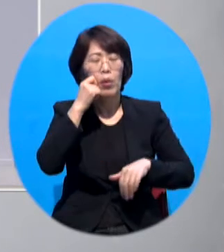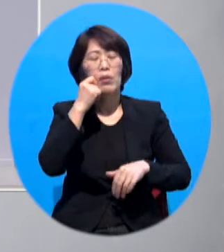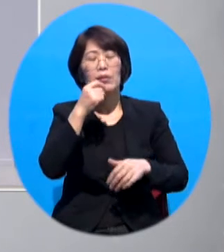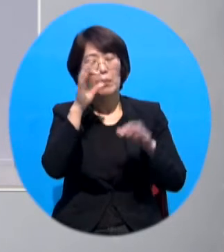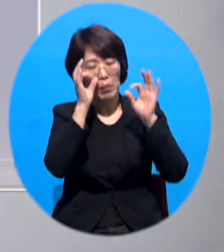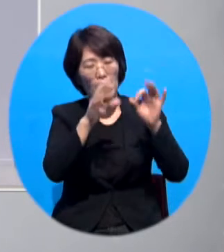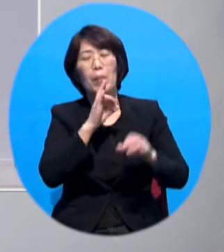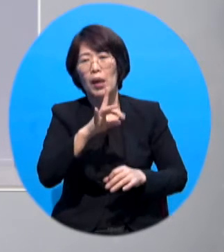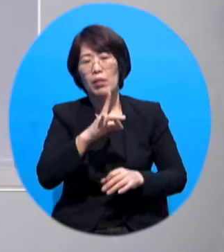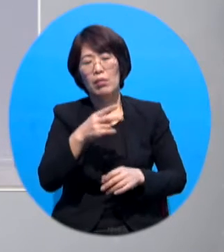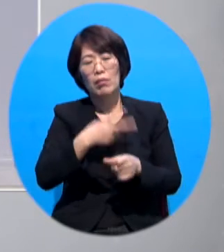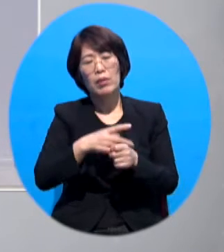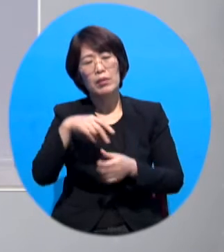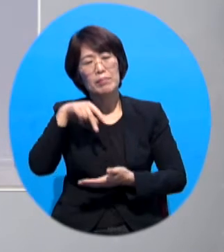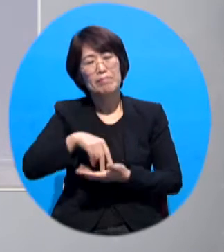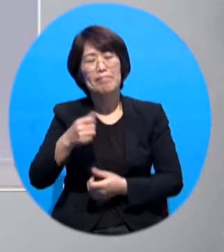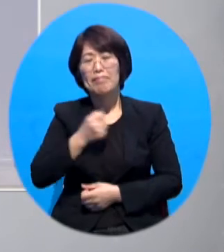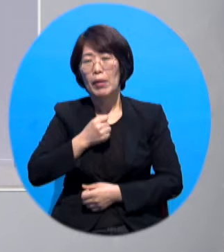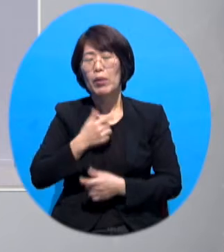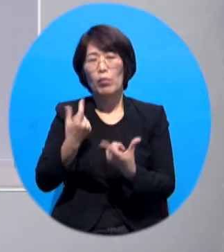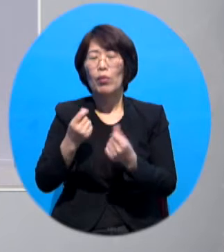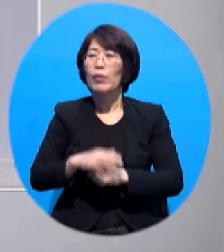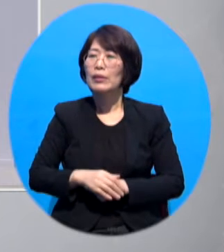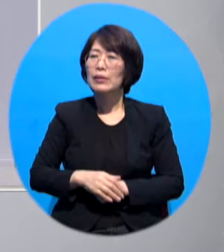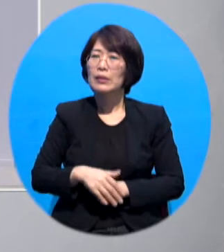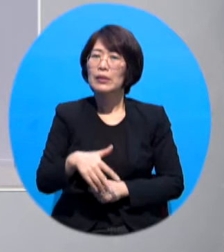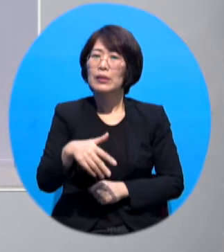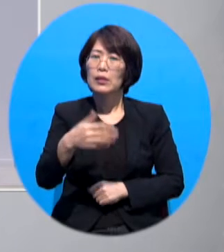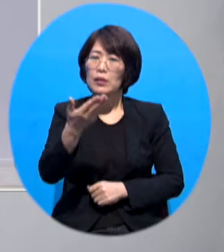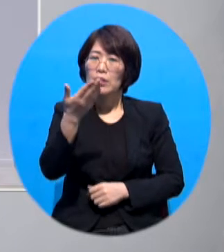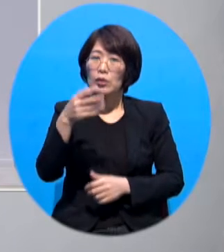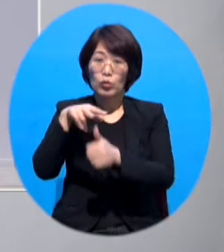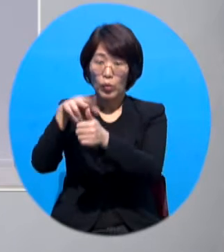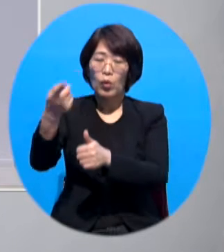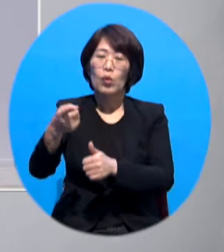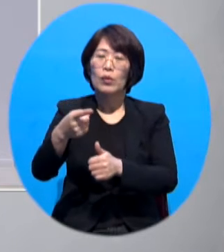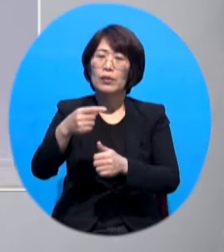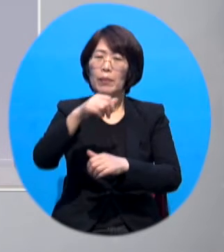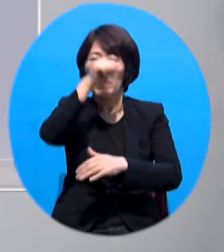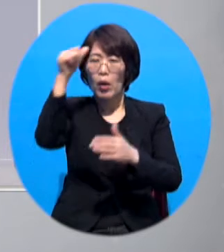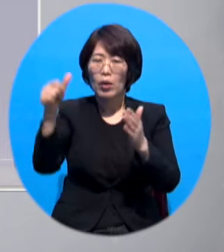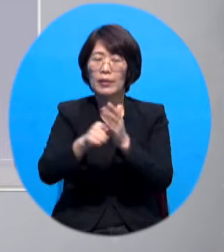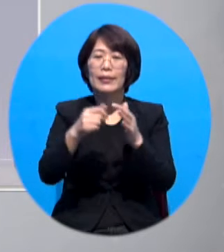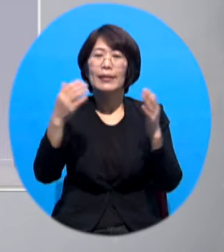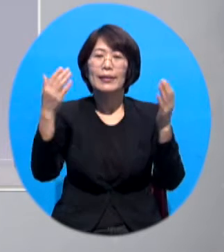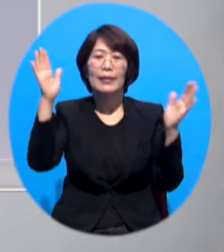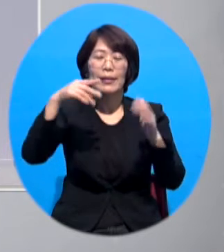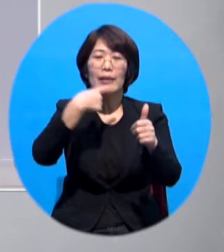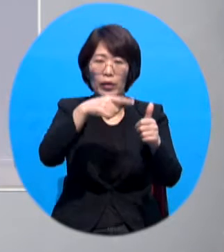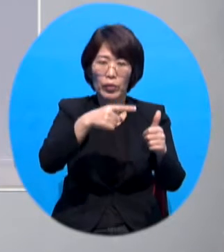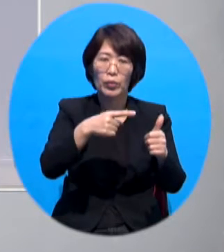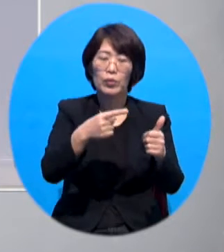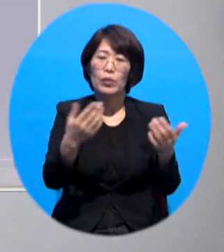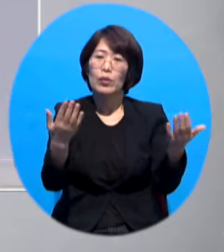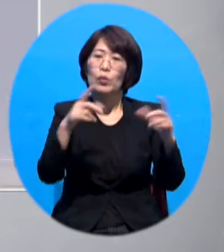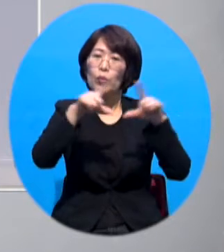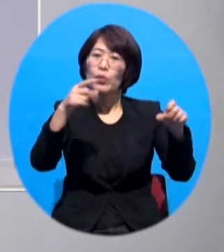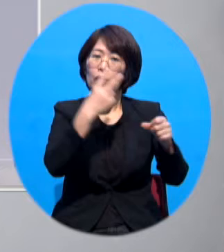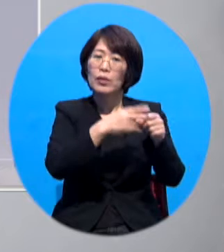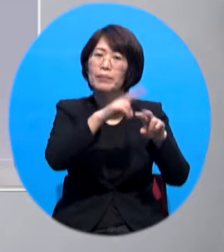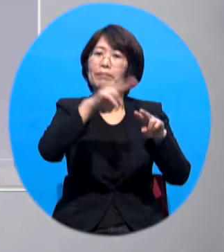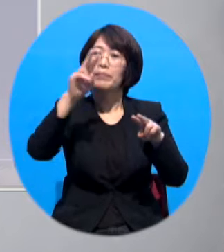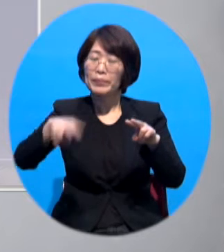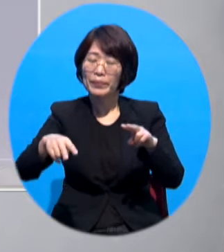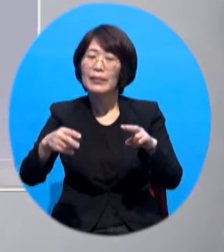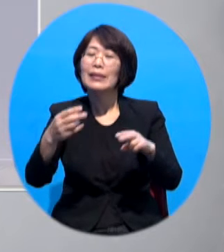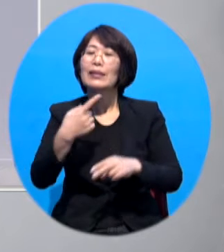많이 탑 답해야 합니다 우리 후보 님께서는 한 평생의 아이들을 가르쳐서 바르 치셔도 꼬똥 평 교사로 퇴직 하셨는데요 많이